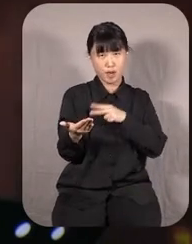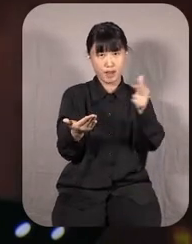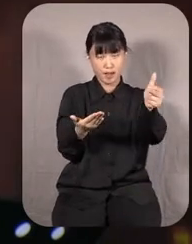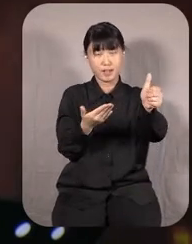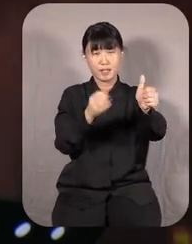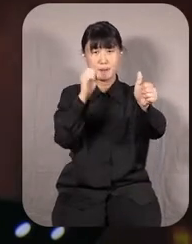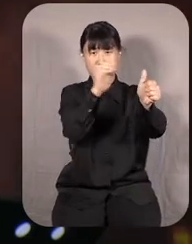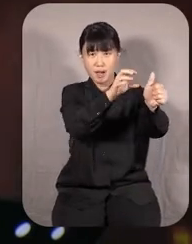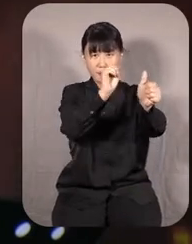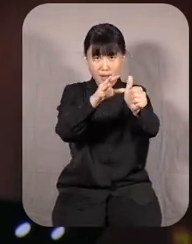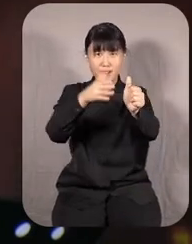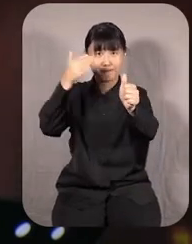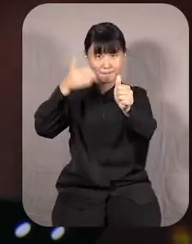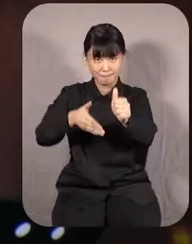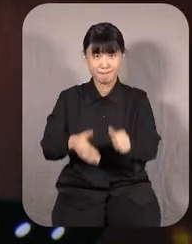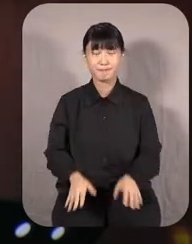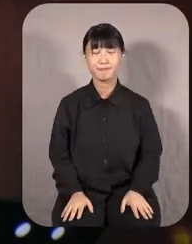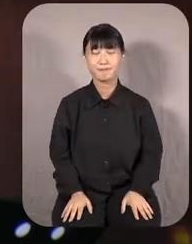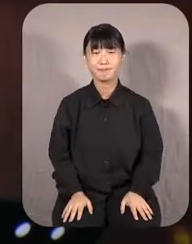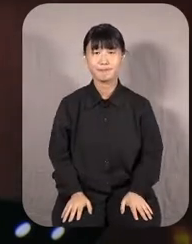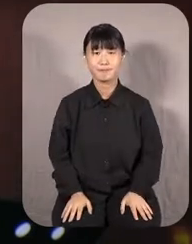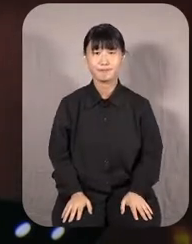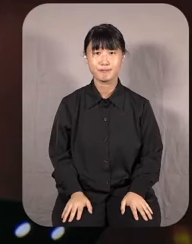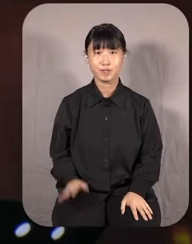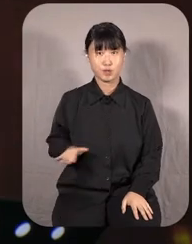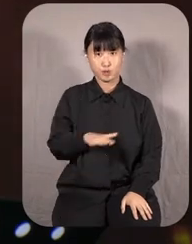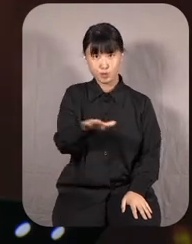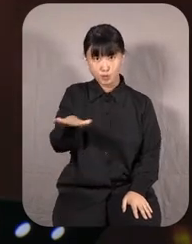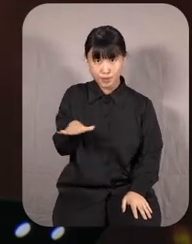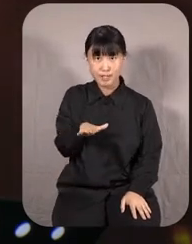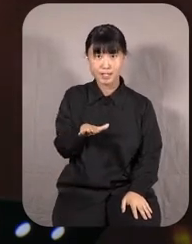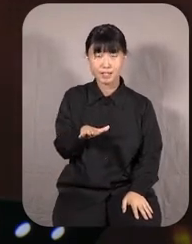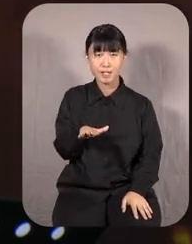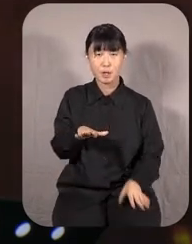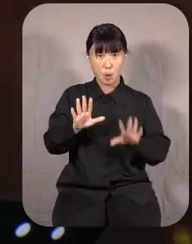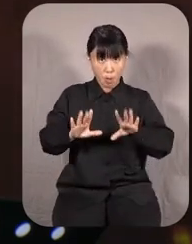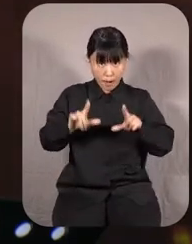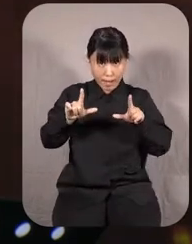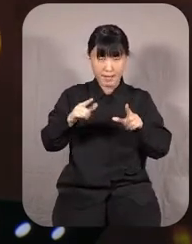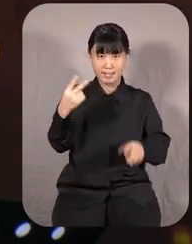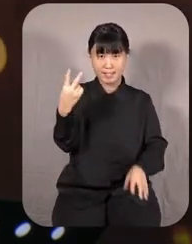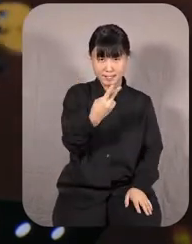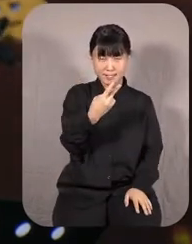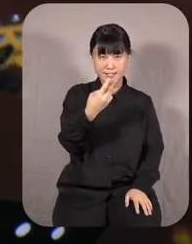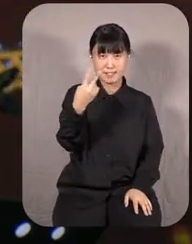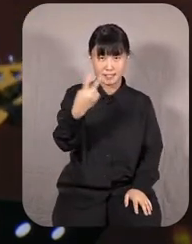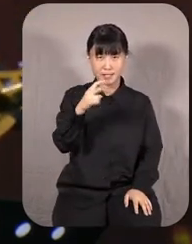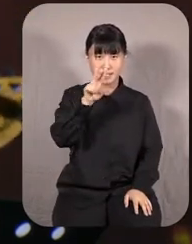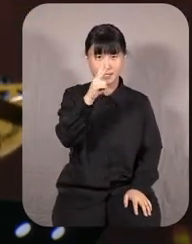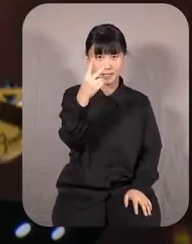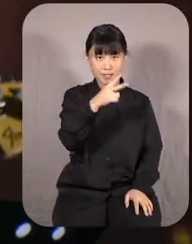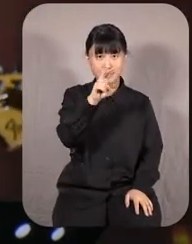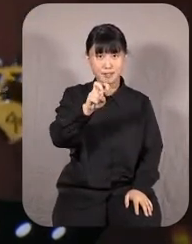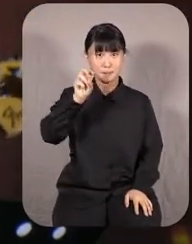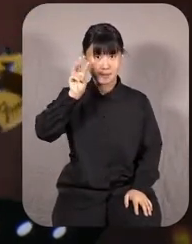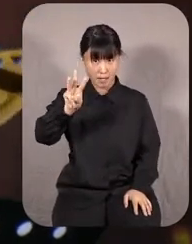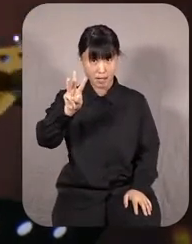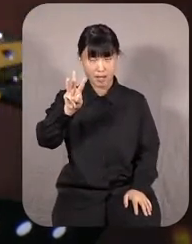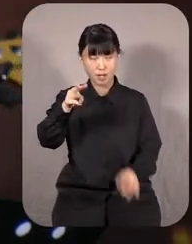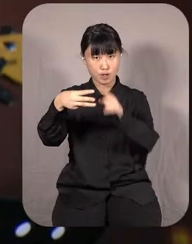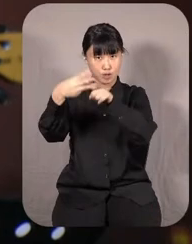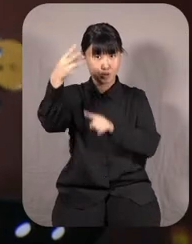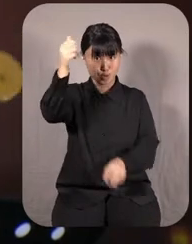그리고 우리는 올해 안으로 윤석열 탄핵 소추안